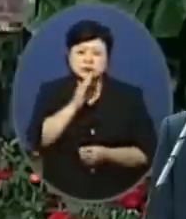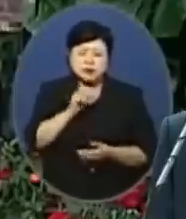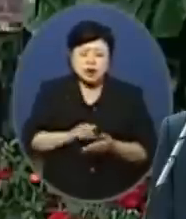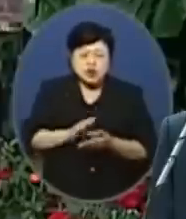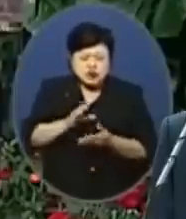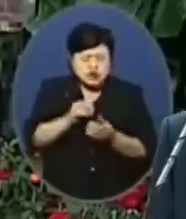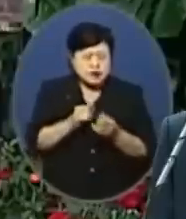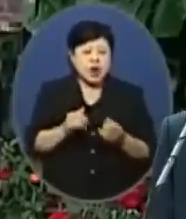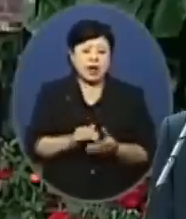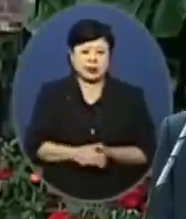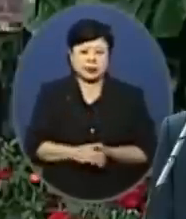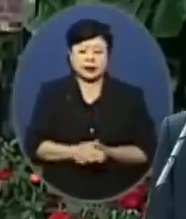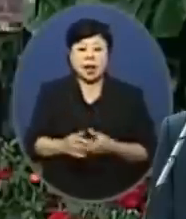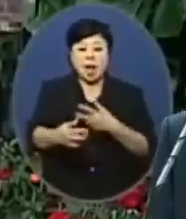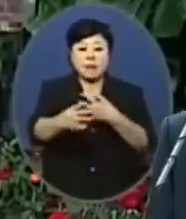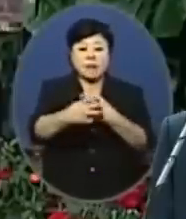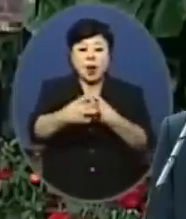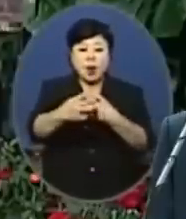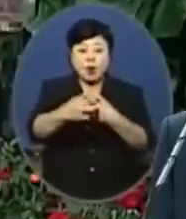유명한 병원의